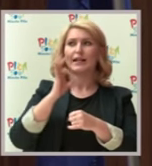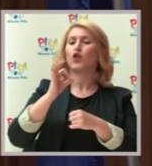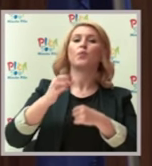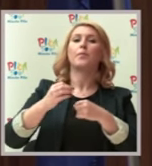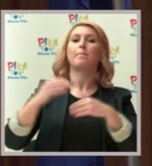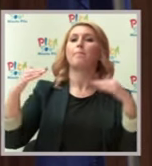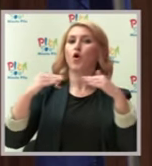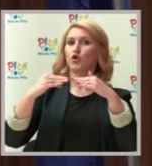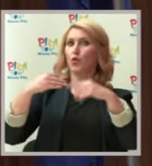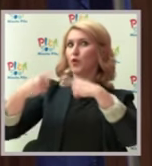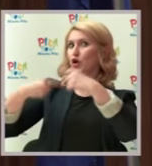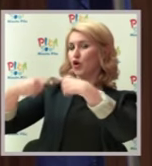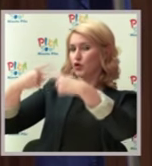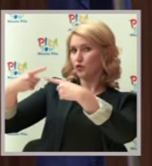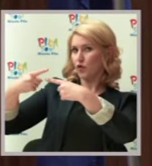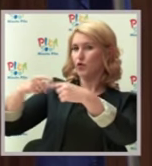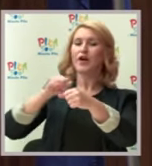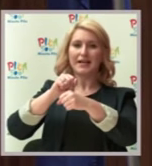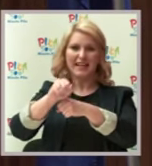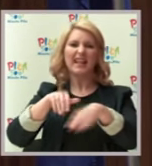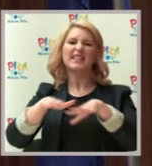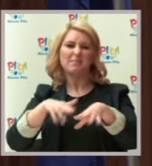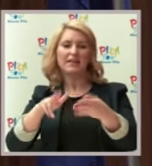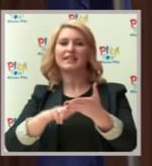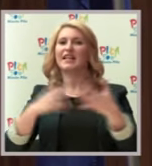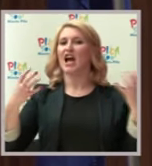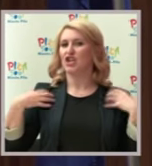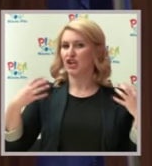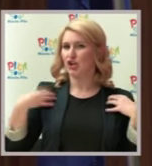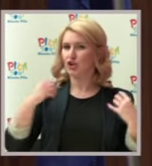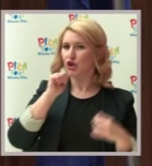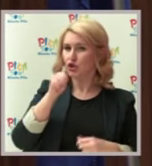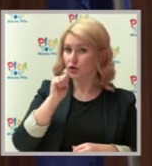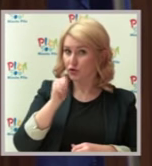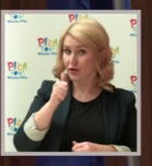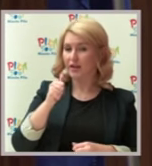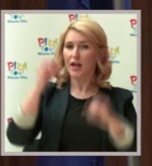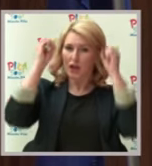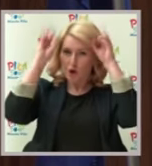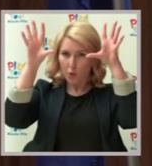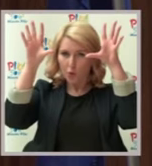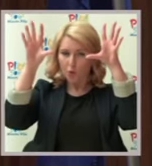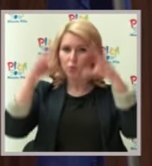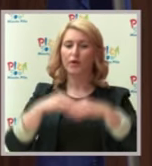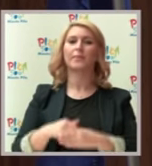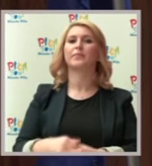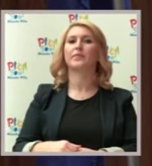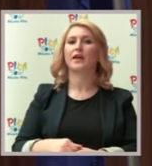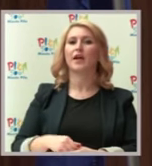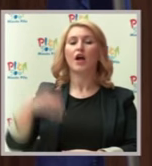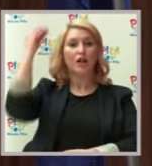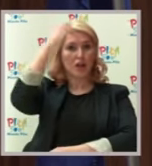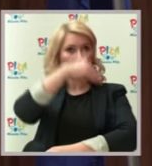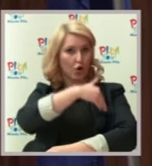takiego, w którym jest miejsce i na przemysł, i na życie codzienne, i na kulturę, sztukę,